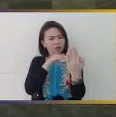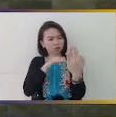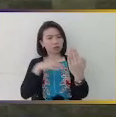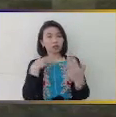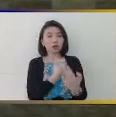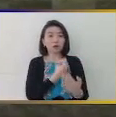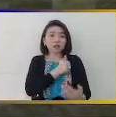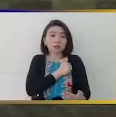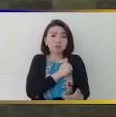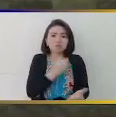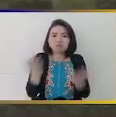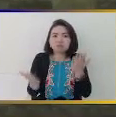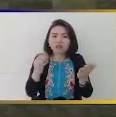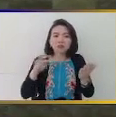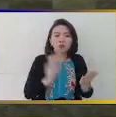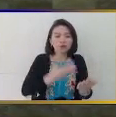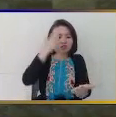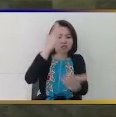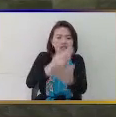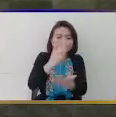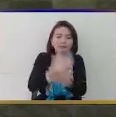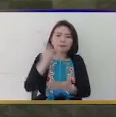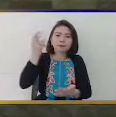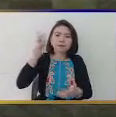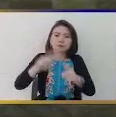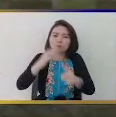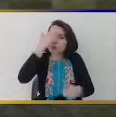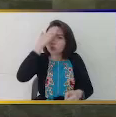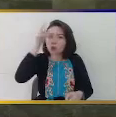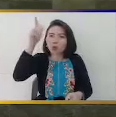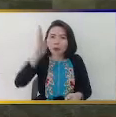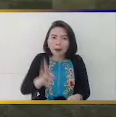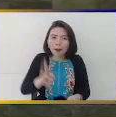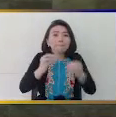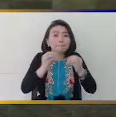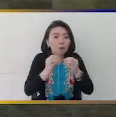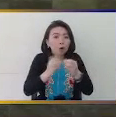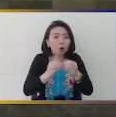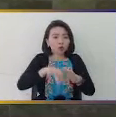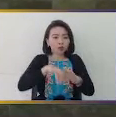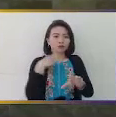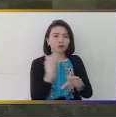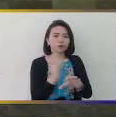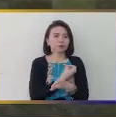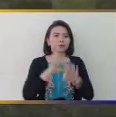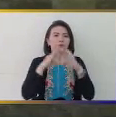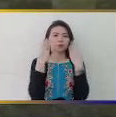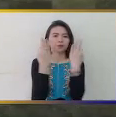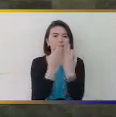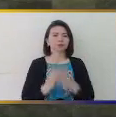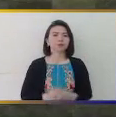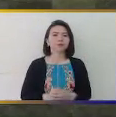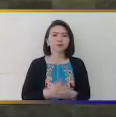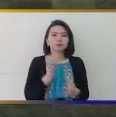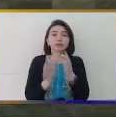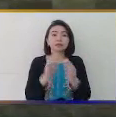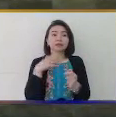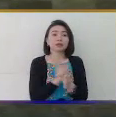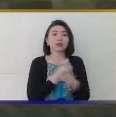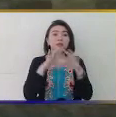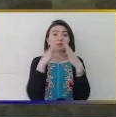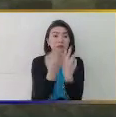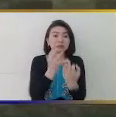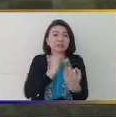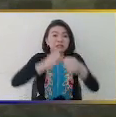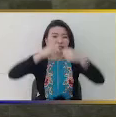tayo sa pagpapakilala natin sa Diyos sa ating pamilya. Amen. Pag ang pamilya po natin ay